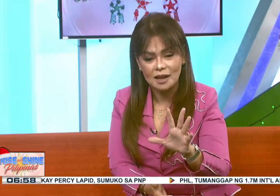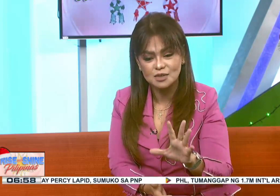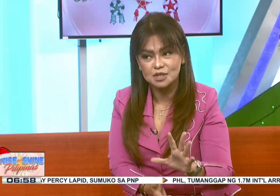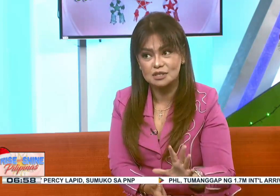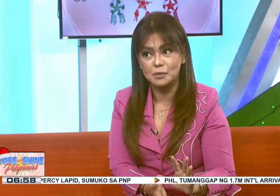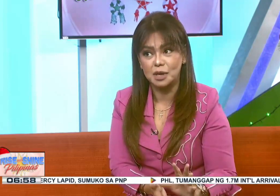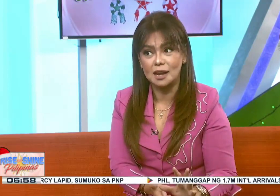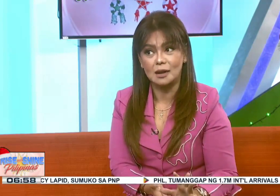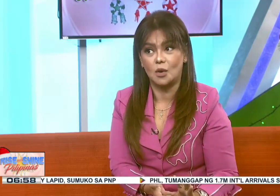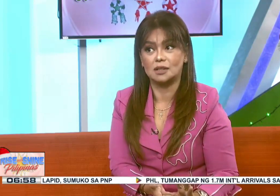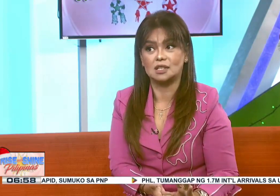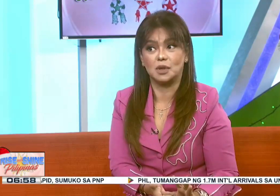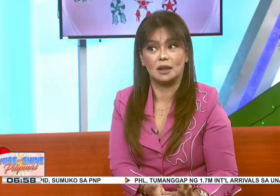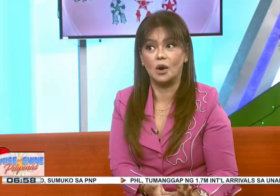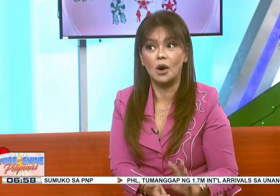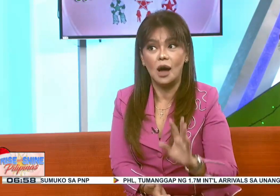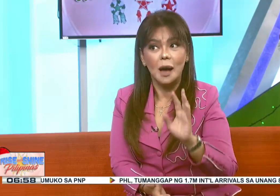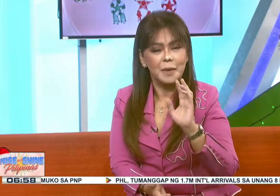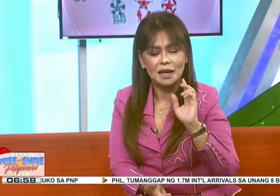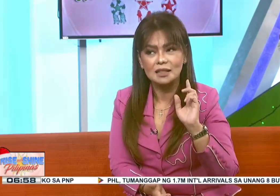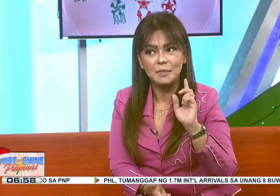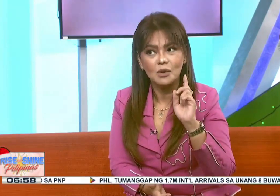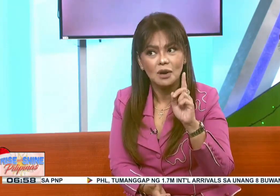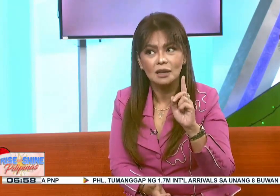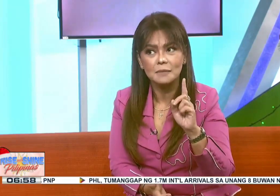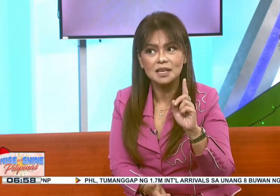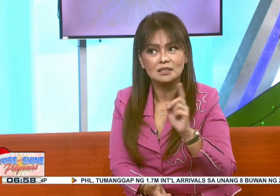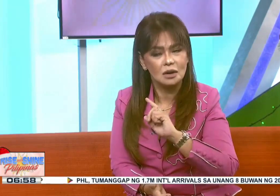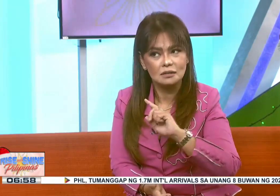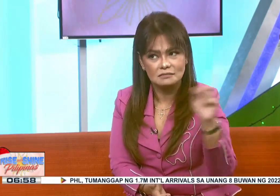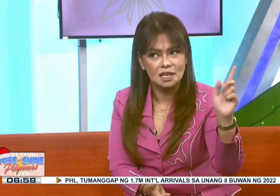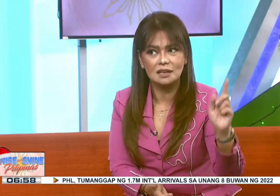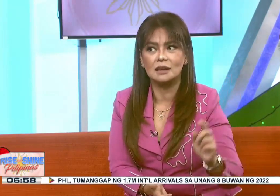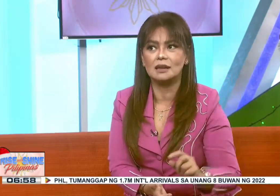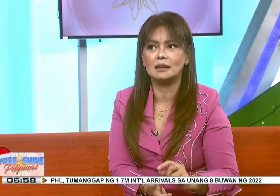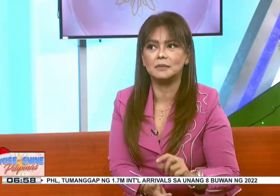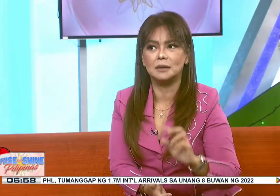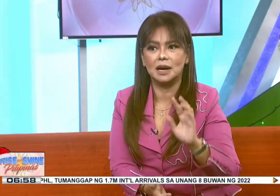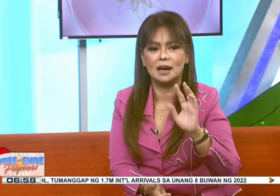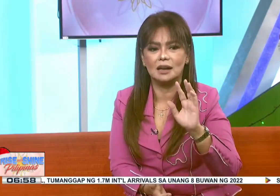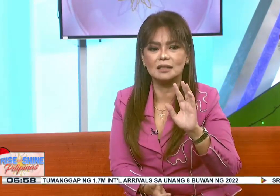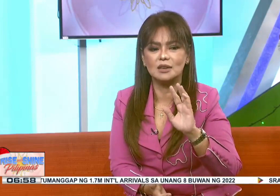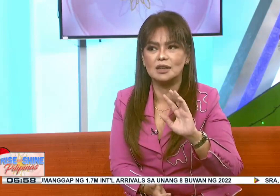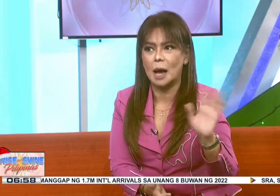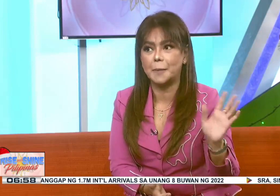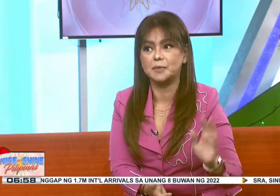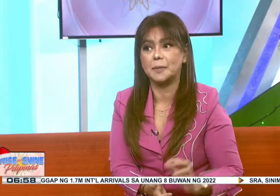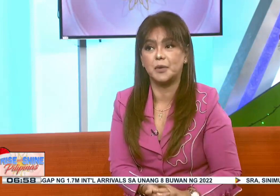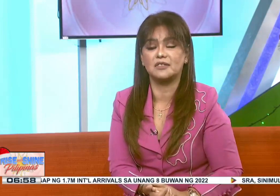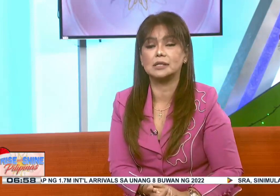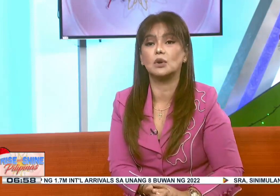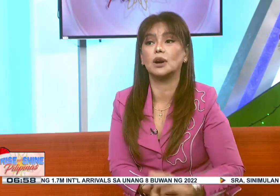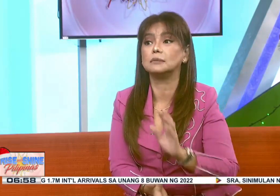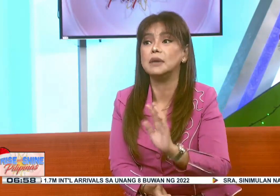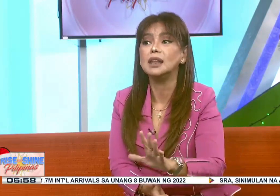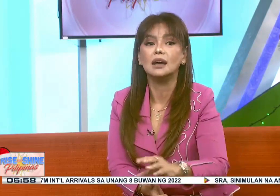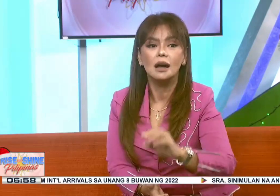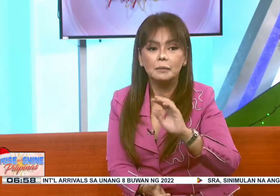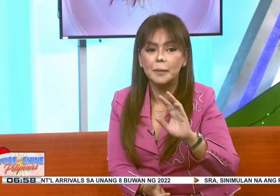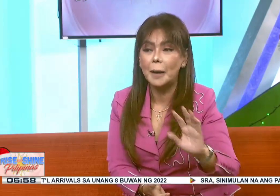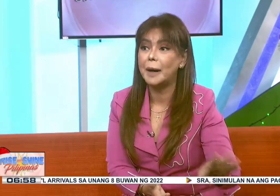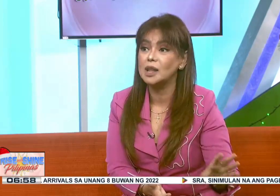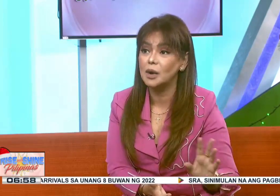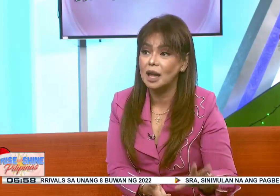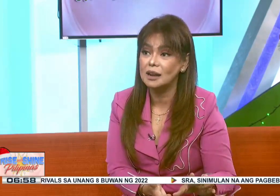will, kailangan susundin mo yan in accordance with the law. Pag meron kang na-miss doon, hindi yun i-approve ng private court.